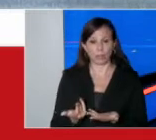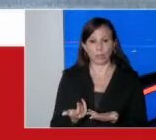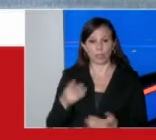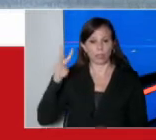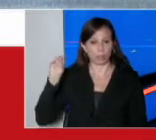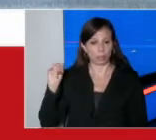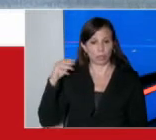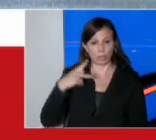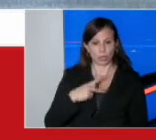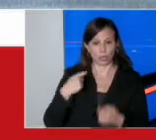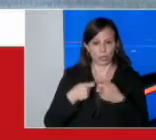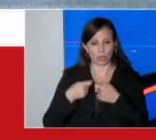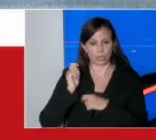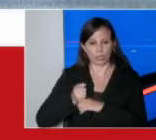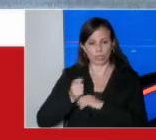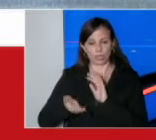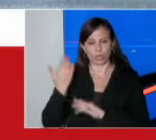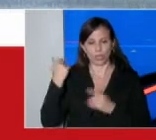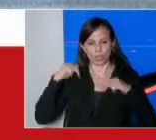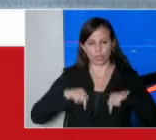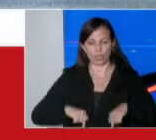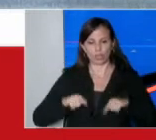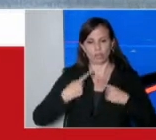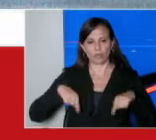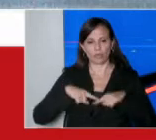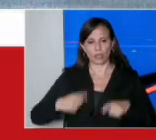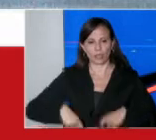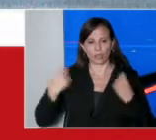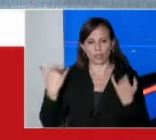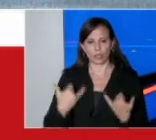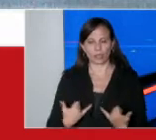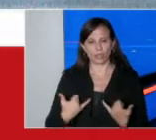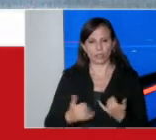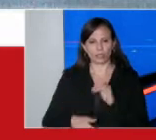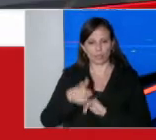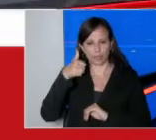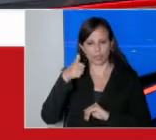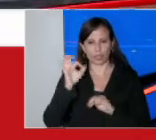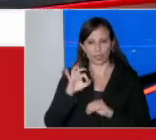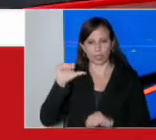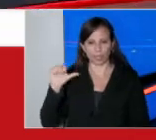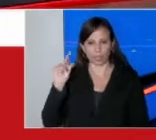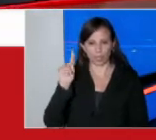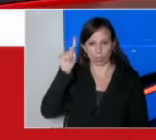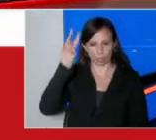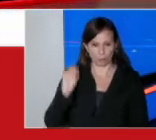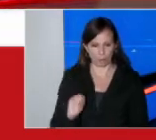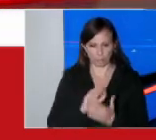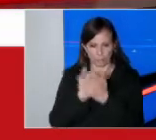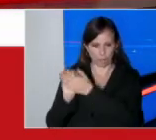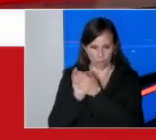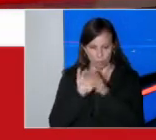פולישוק, חברת כנסת לשעבר ויושבת ראש ועדת החינוך לשעבר, וכיום דירקטוריון, בדירקטוריון של אקום. שלום.